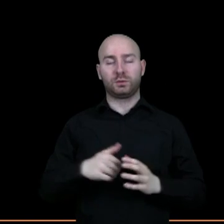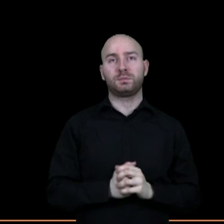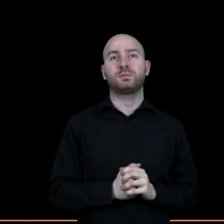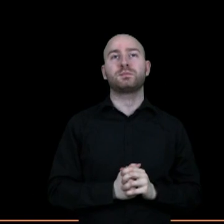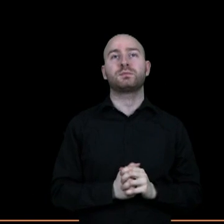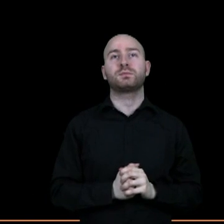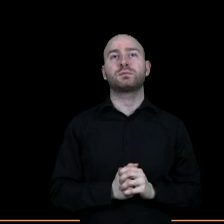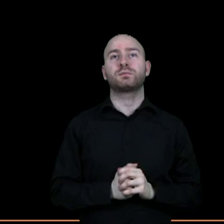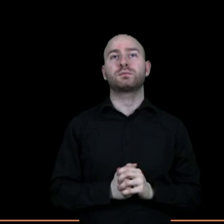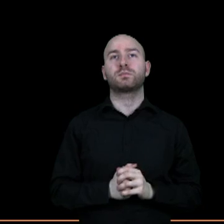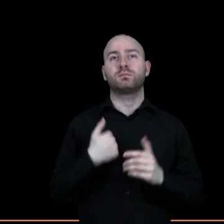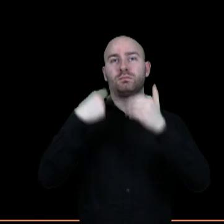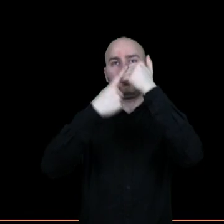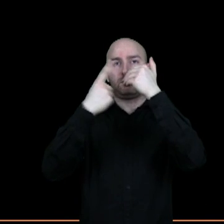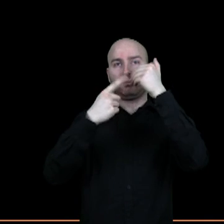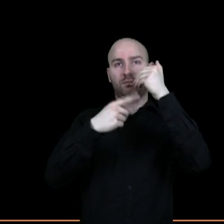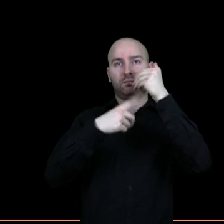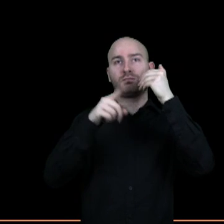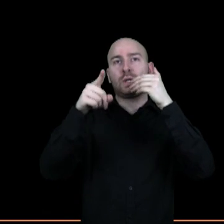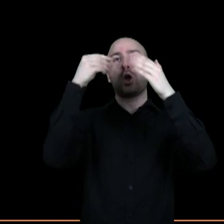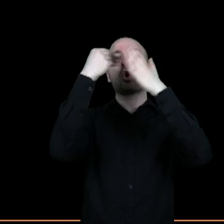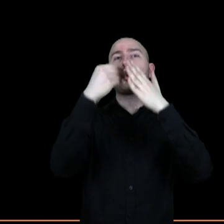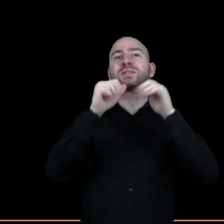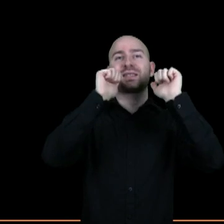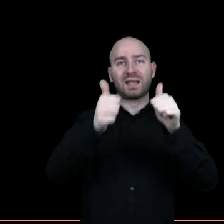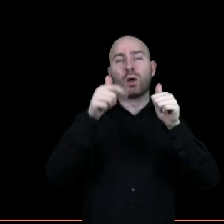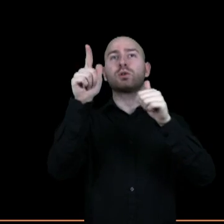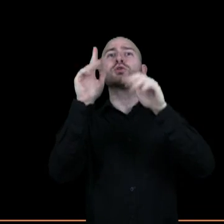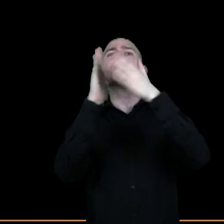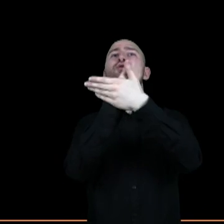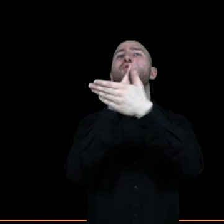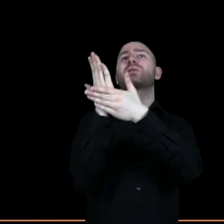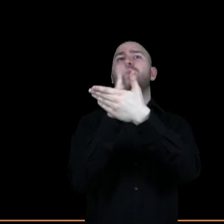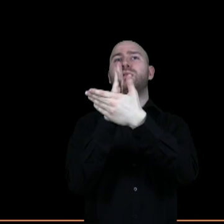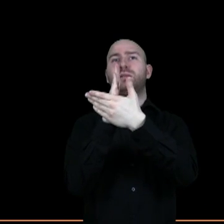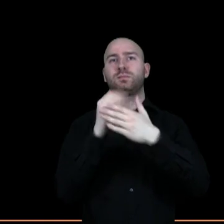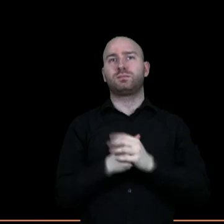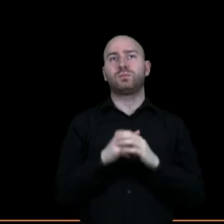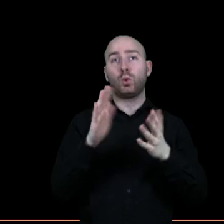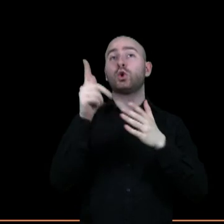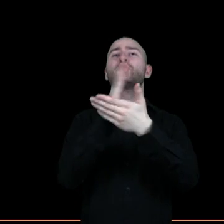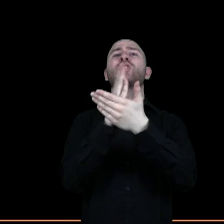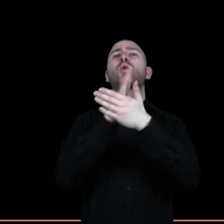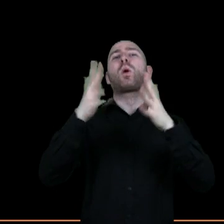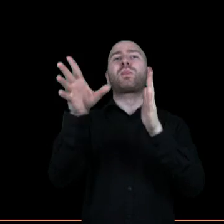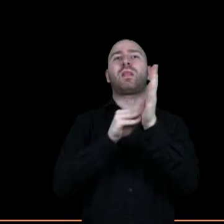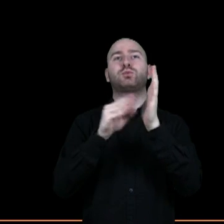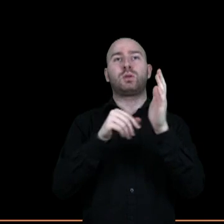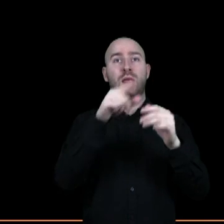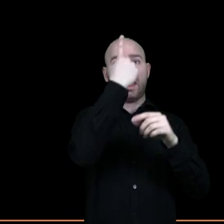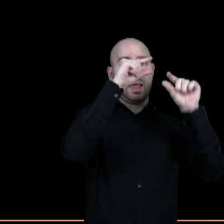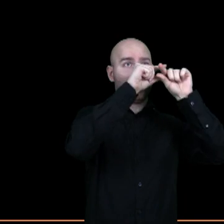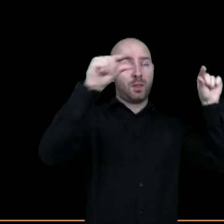Koszty całkowite to koszty stałe plus koszty zmienne. Teraz policzmy średnie koszty stałe. Przez średnie